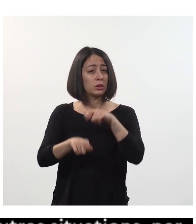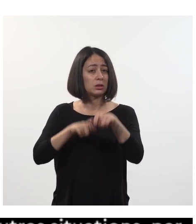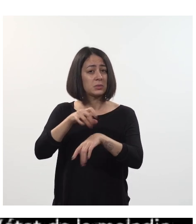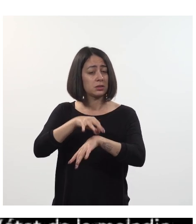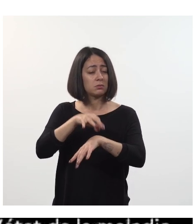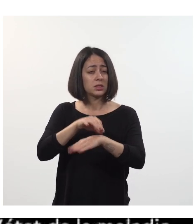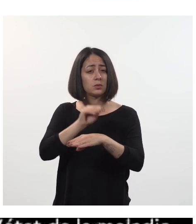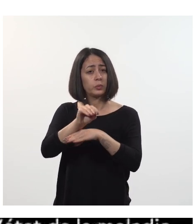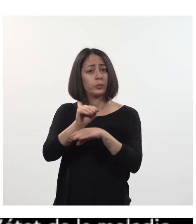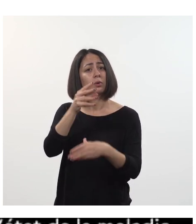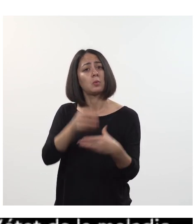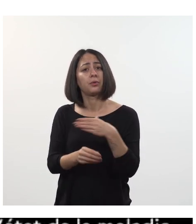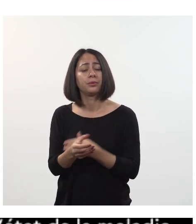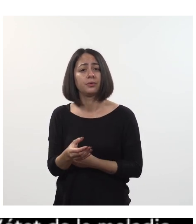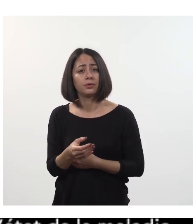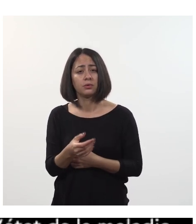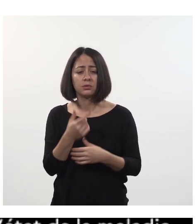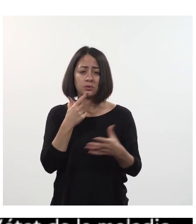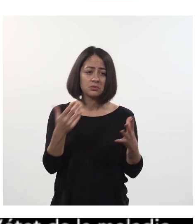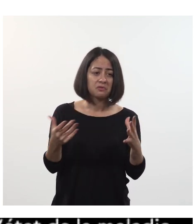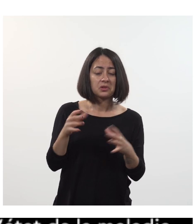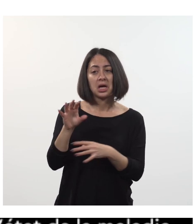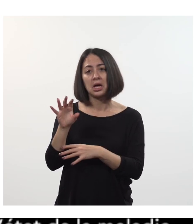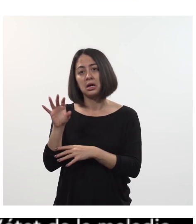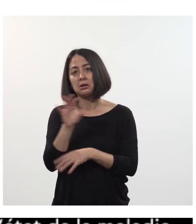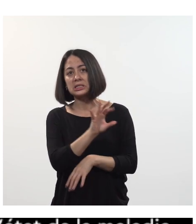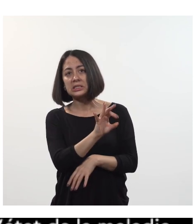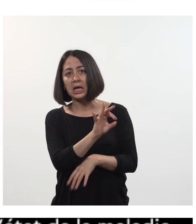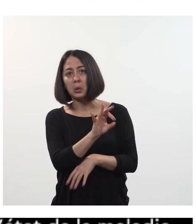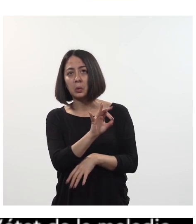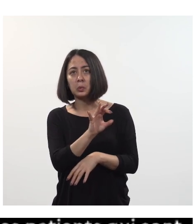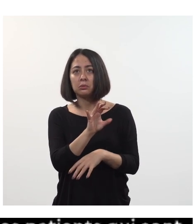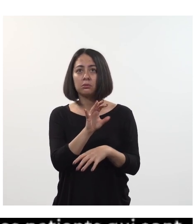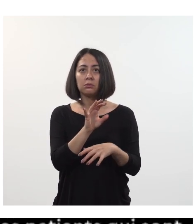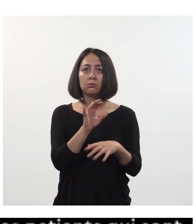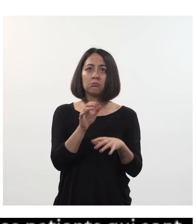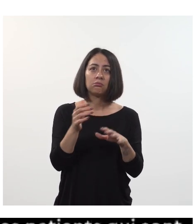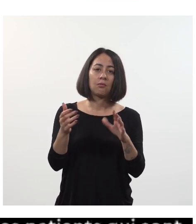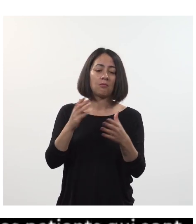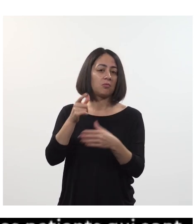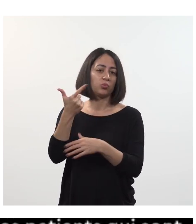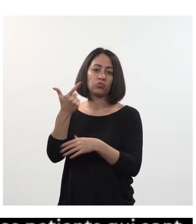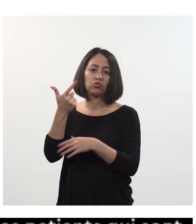hein, entre 50, la moitié et 2 tiers hein, des personnes qui souffrent de dénutrition.